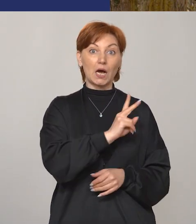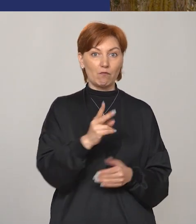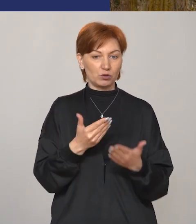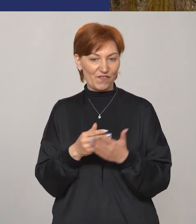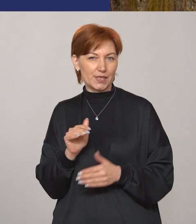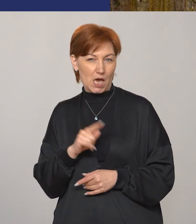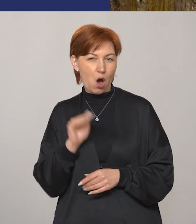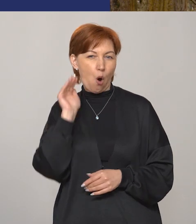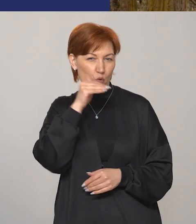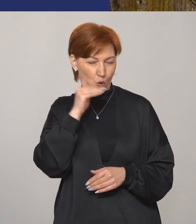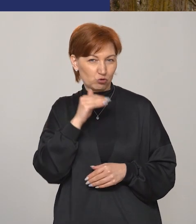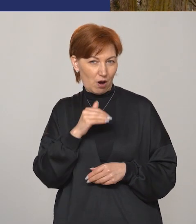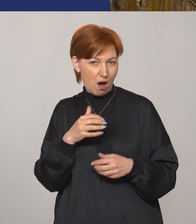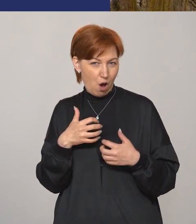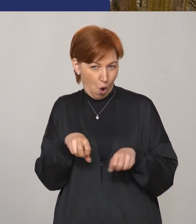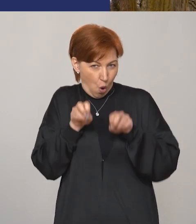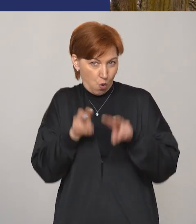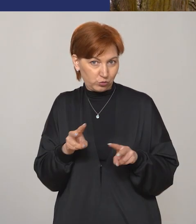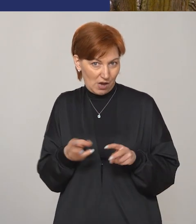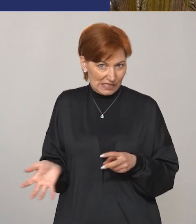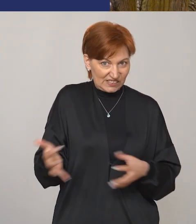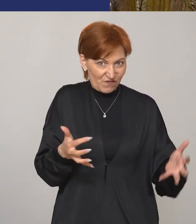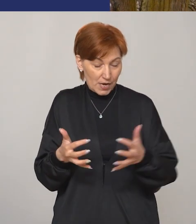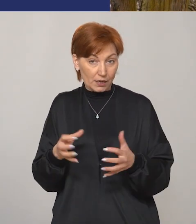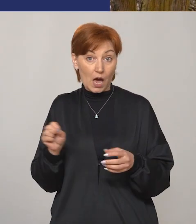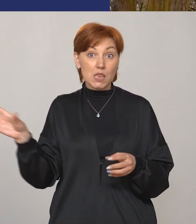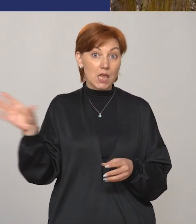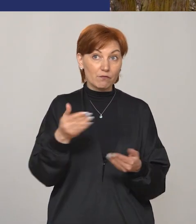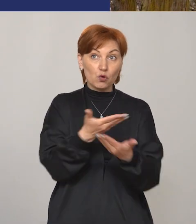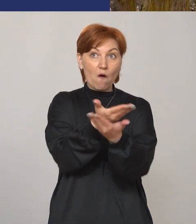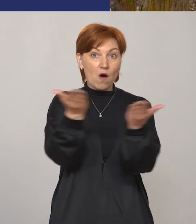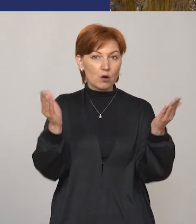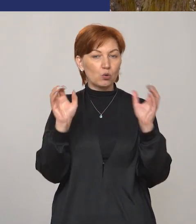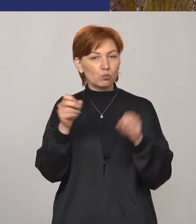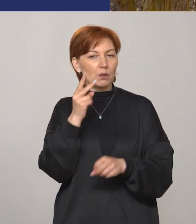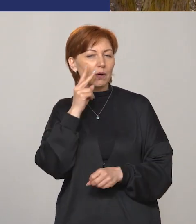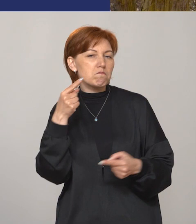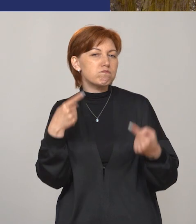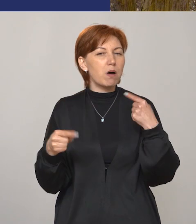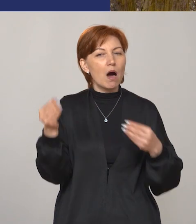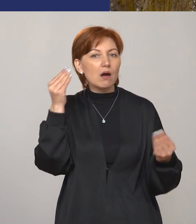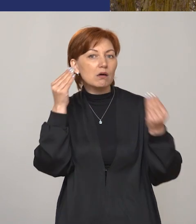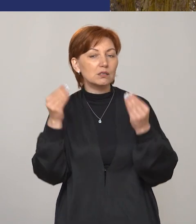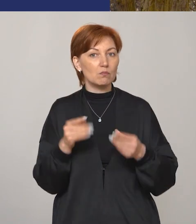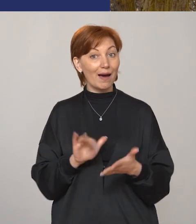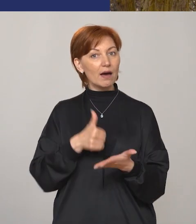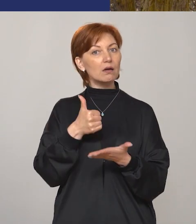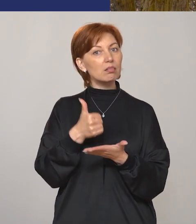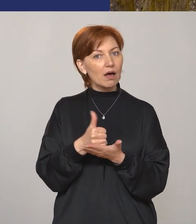кошка – лютый зверь. На все вокруг можно посмотреть по-разному. Главное – этому